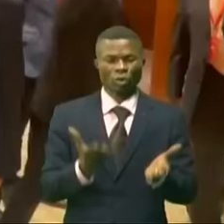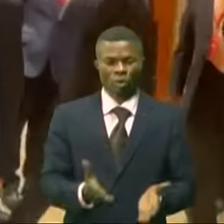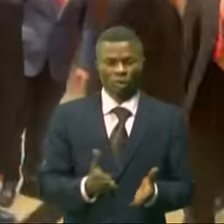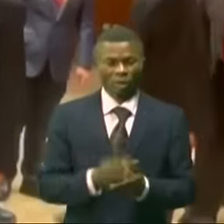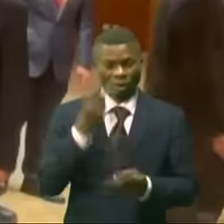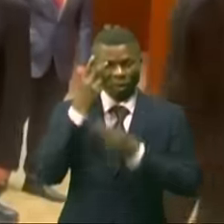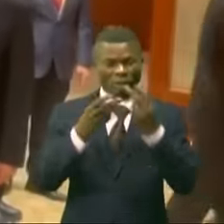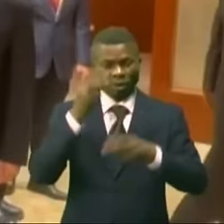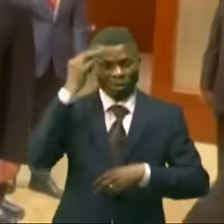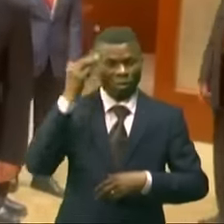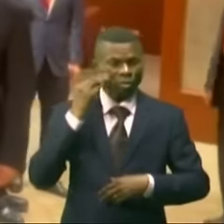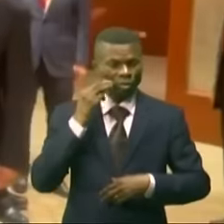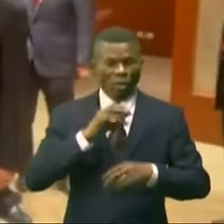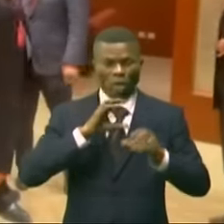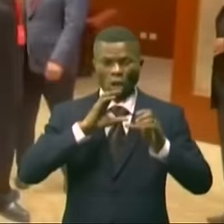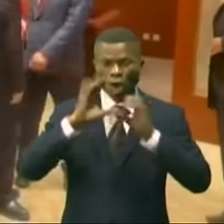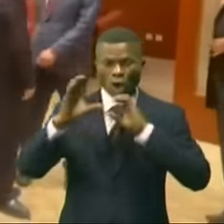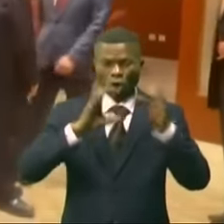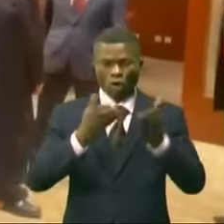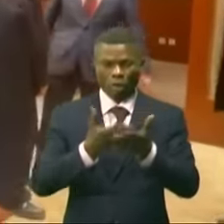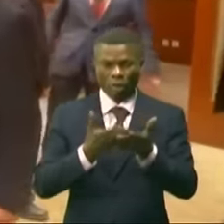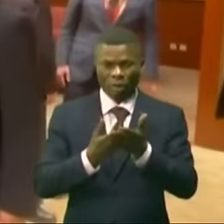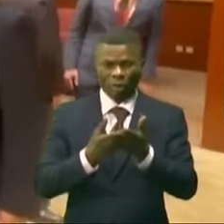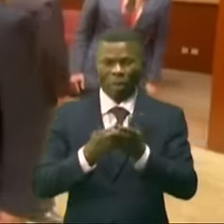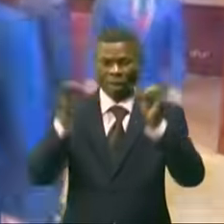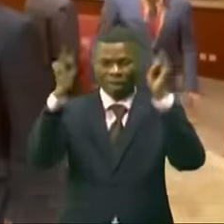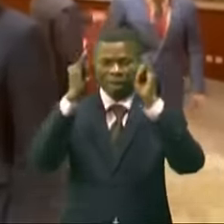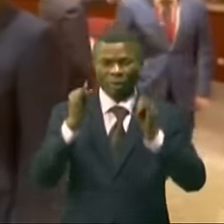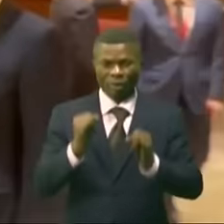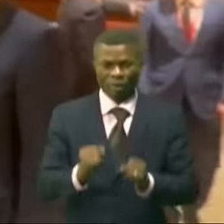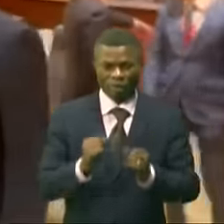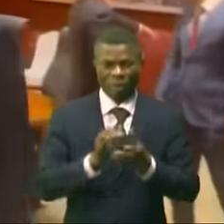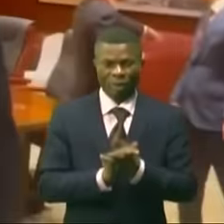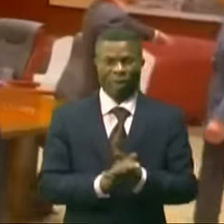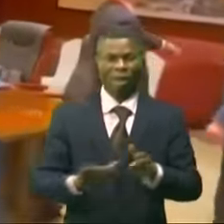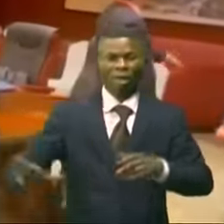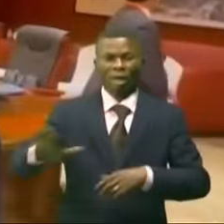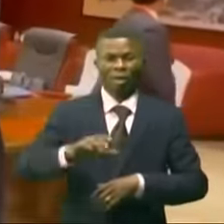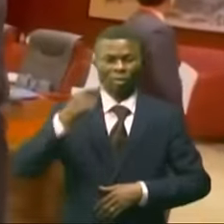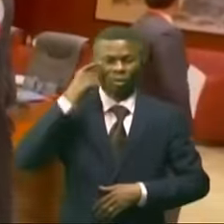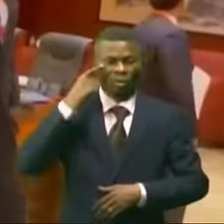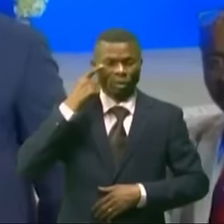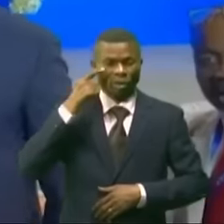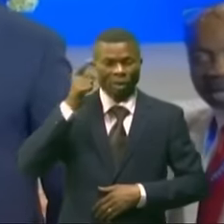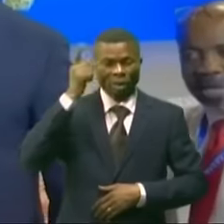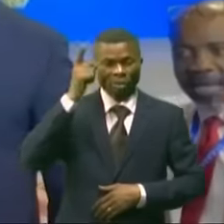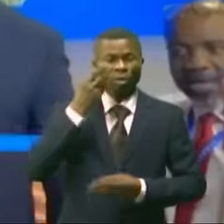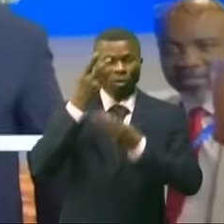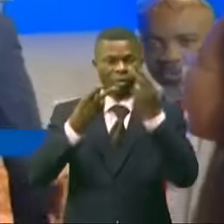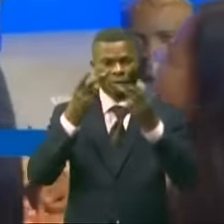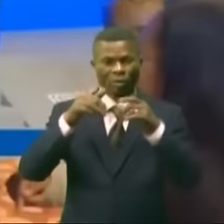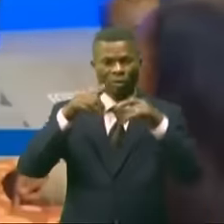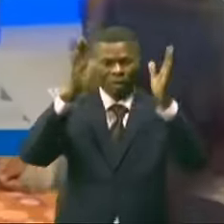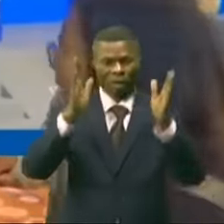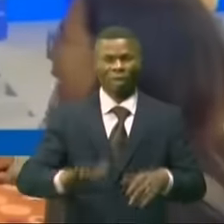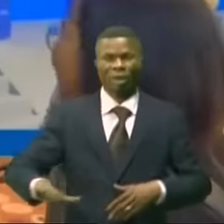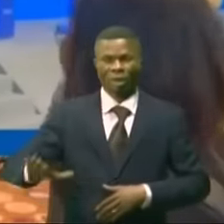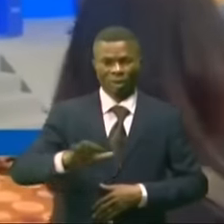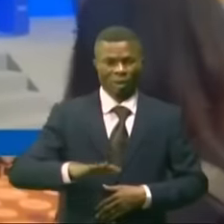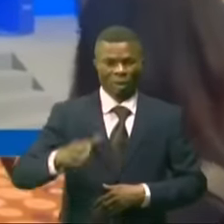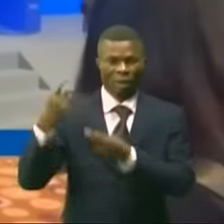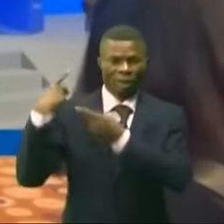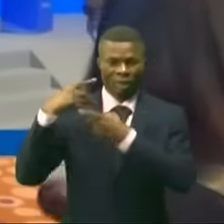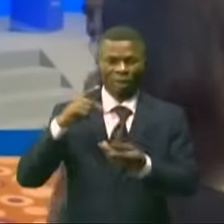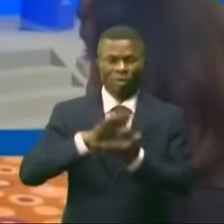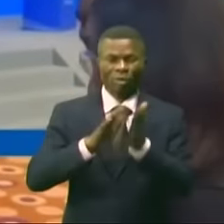la visite du ministre de postees télécommunication et numérique en Chine et la première visite à l'extérieur du pays depuis